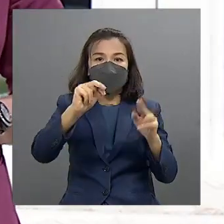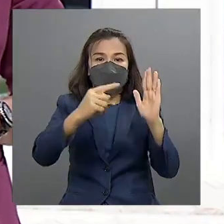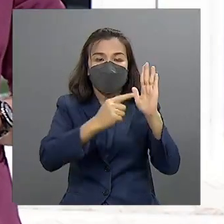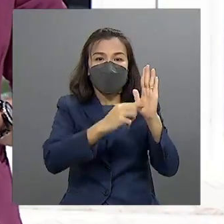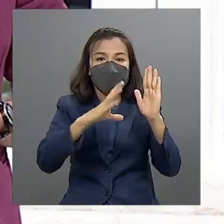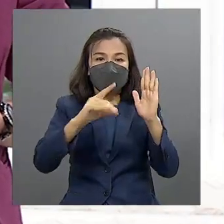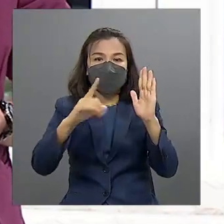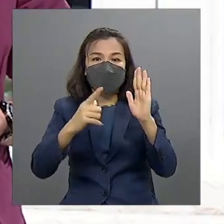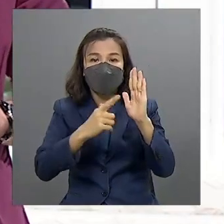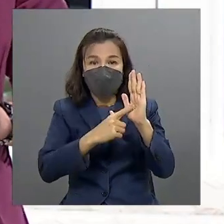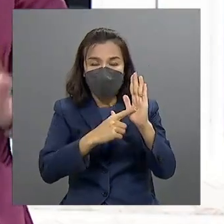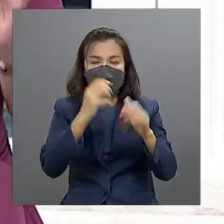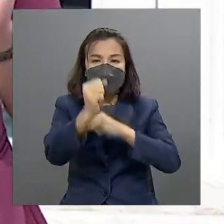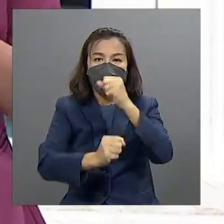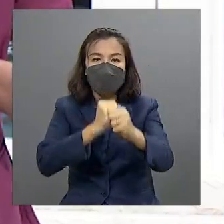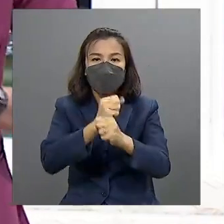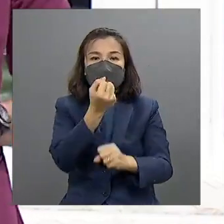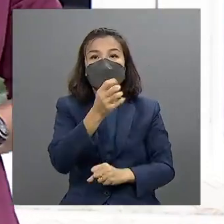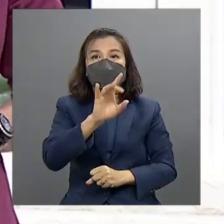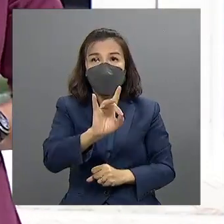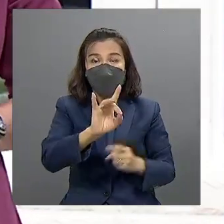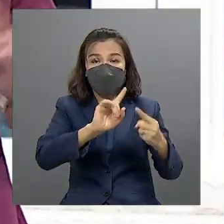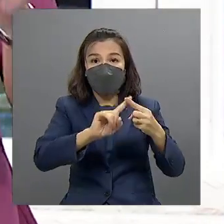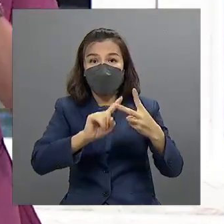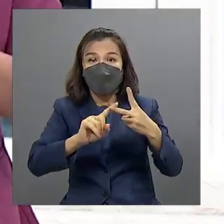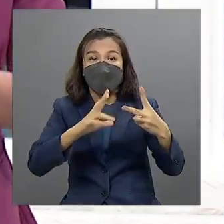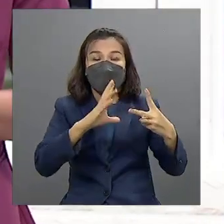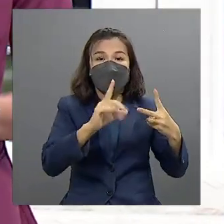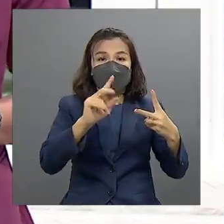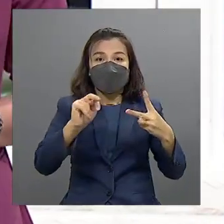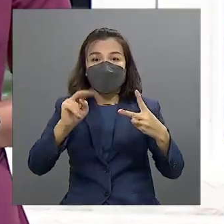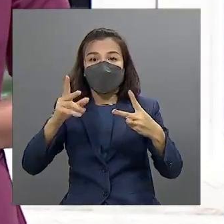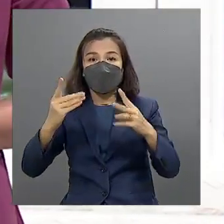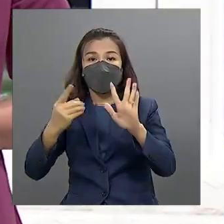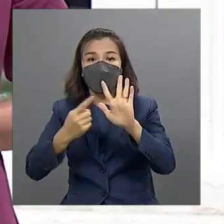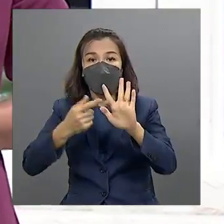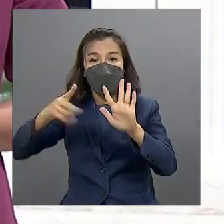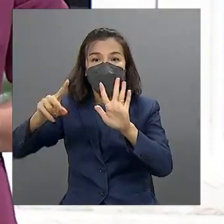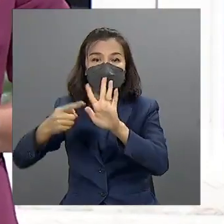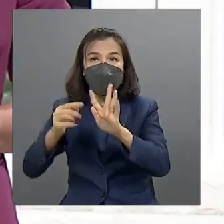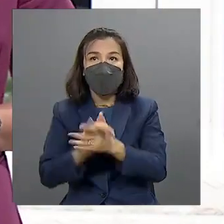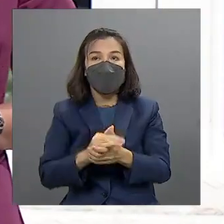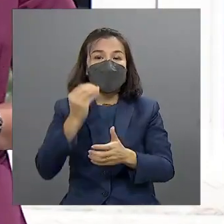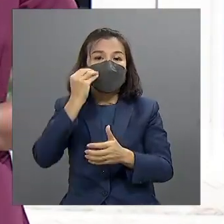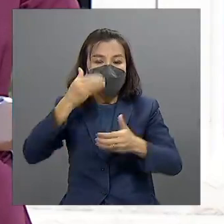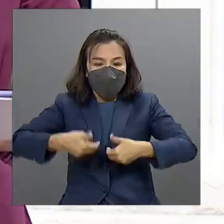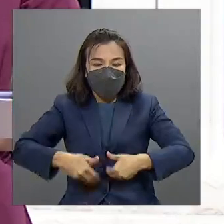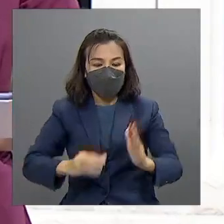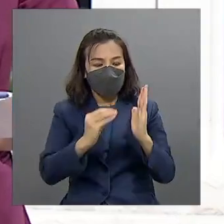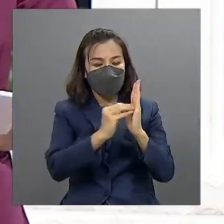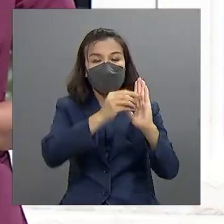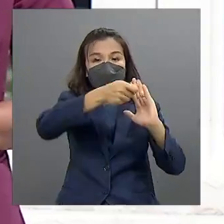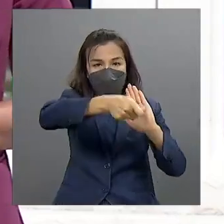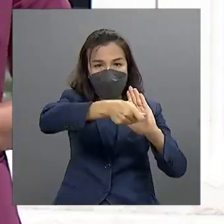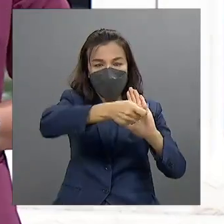แล้วกนางสาวชนิดาพากรเกษม อายุ 26 ปีสองคนนี้เป็นชาอังพมืนักครรัสีมานะคะไปแจ้งคว